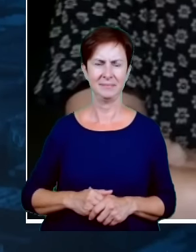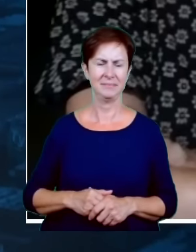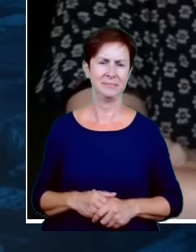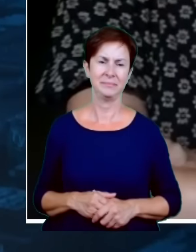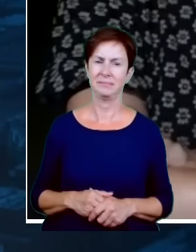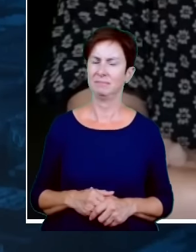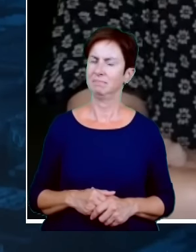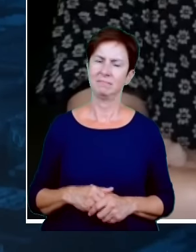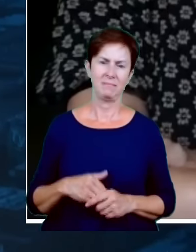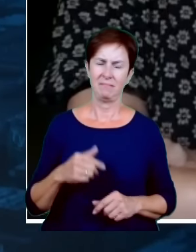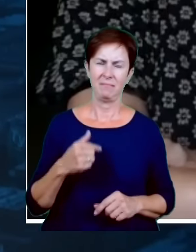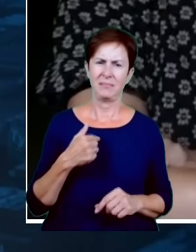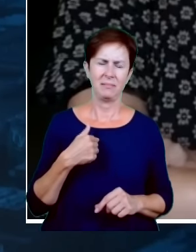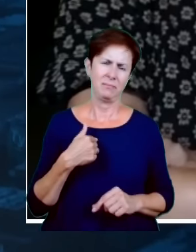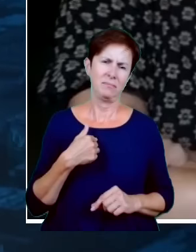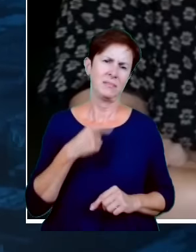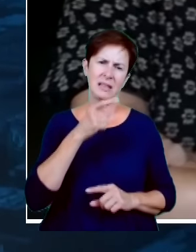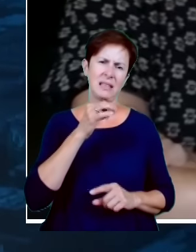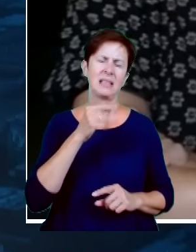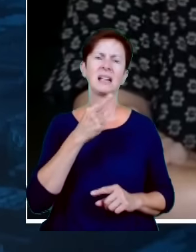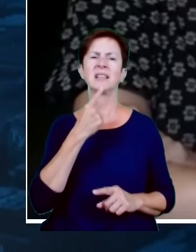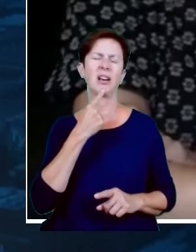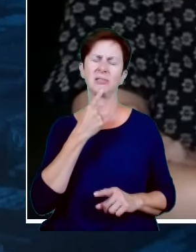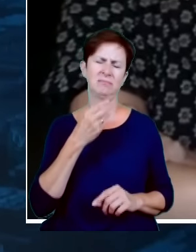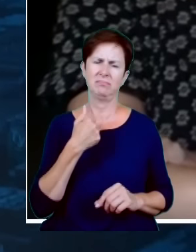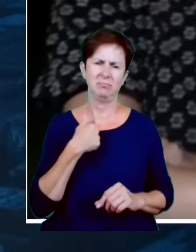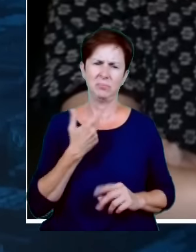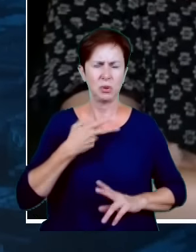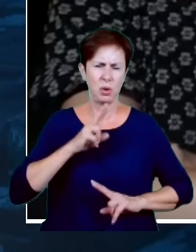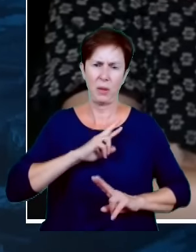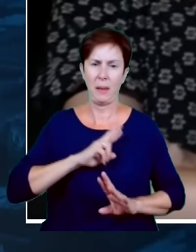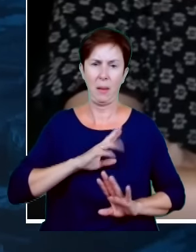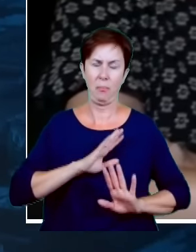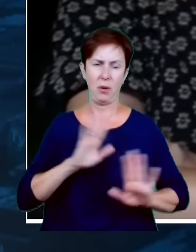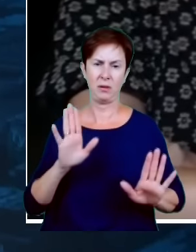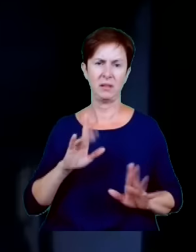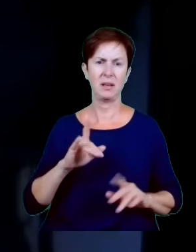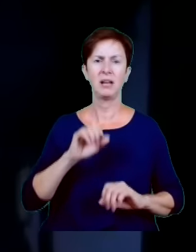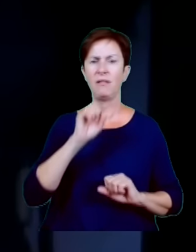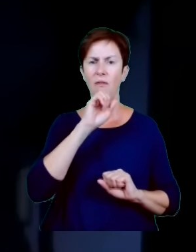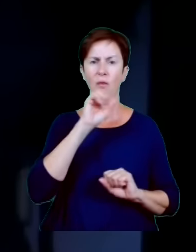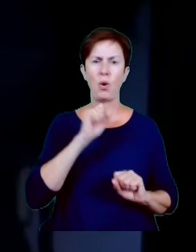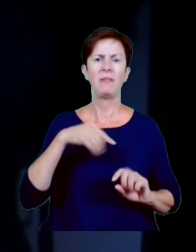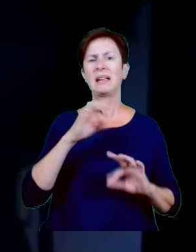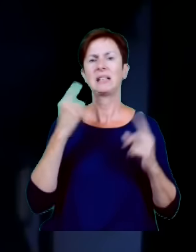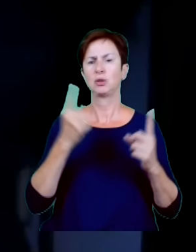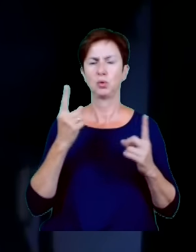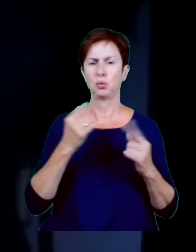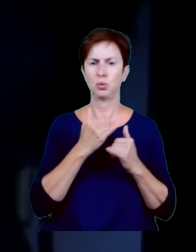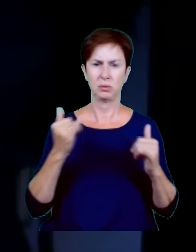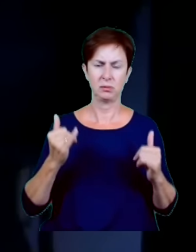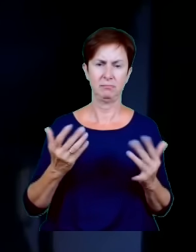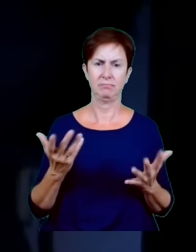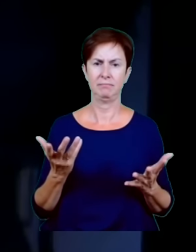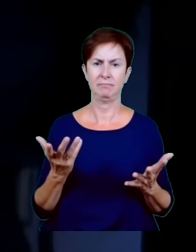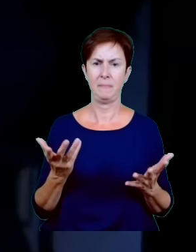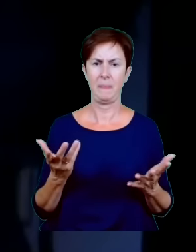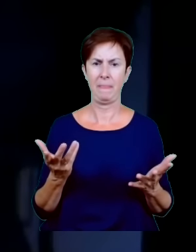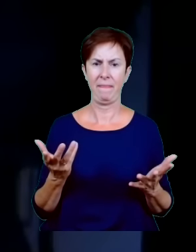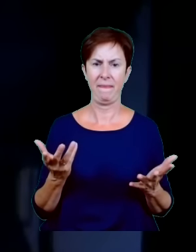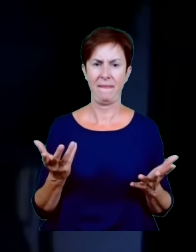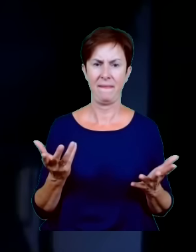nie Pochwalam tego typu tego typu języka i to jakby w żadnej sytuacji gdyby to była sytuacja wobec jakby